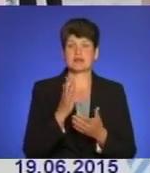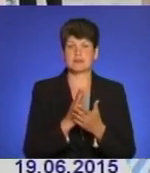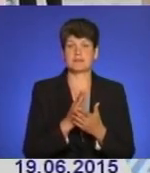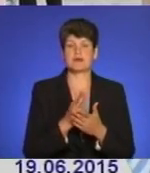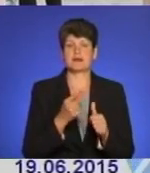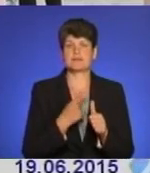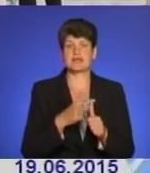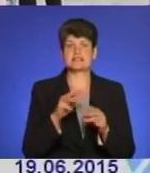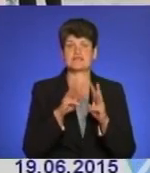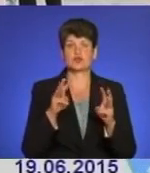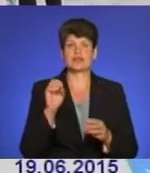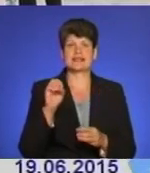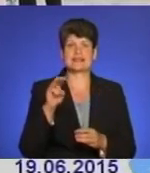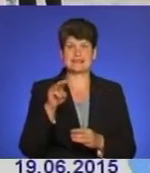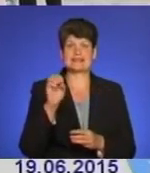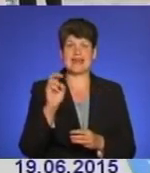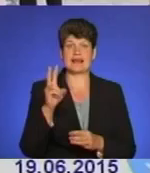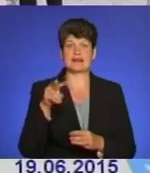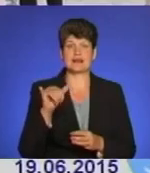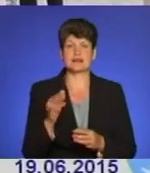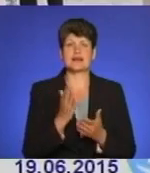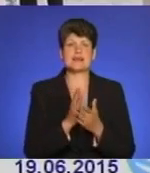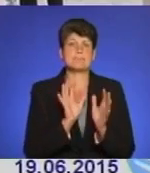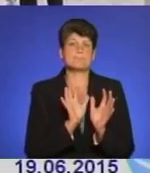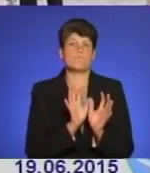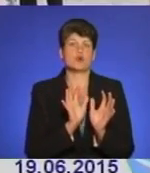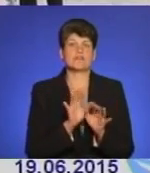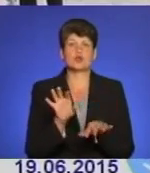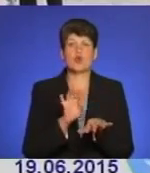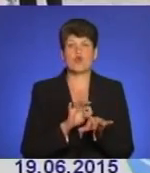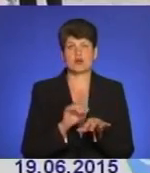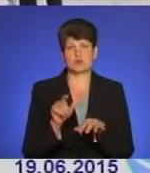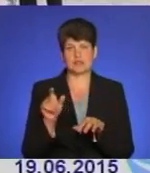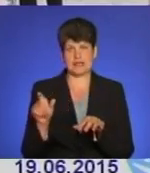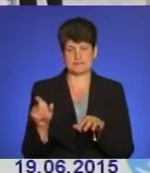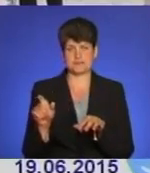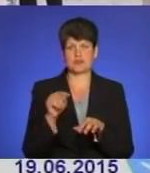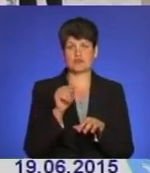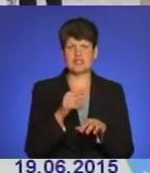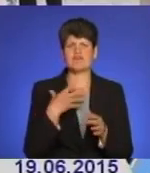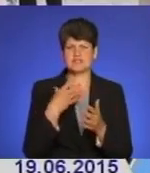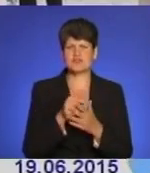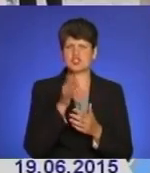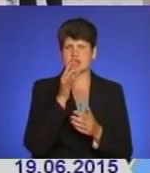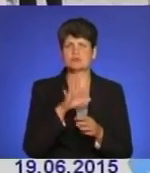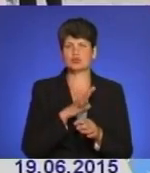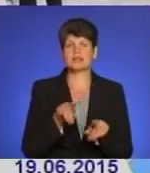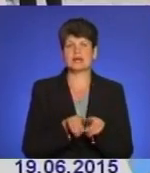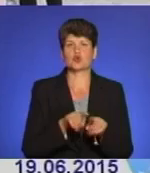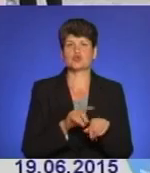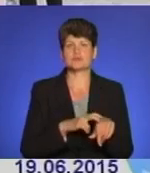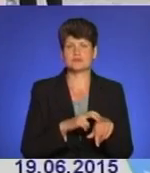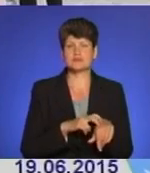Святої Теклі. Текля являється покровителькою хворих, тому що вона в свій час теж була лікаркою,